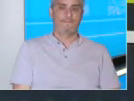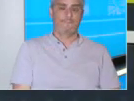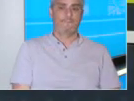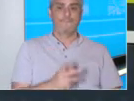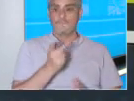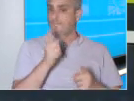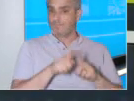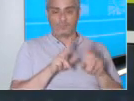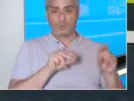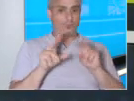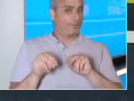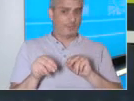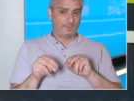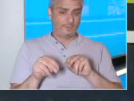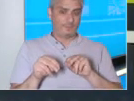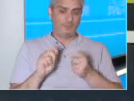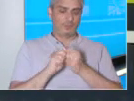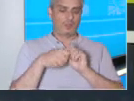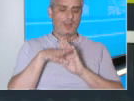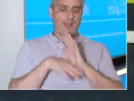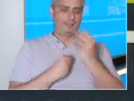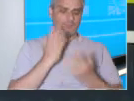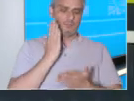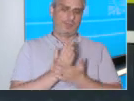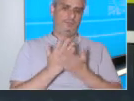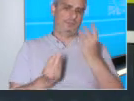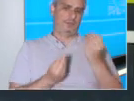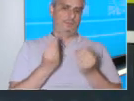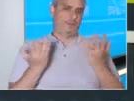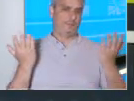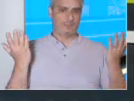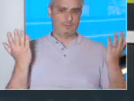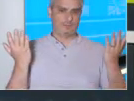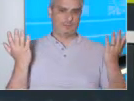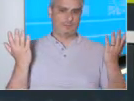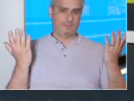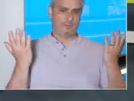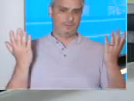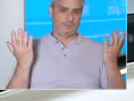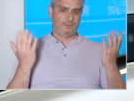הדבר דומה לשינוי כללי המשחק באמצע משחק.